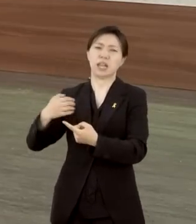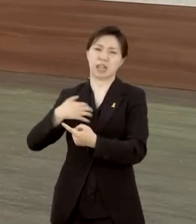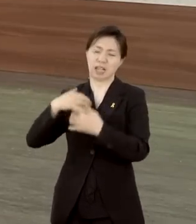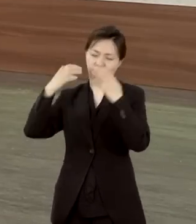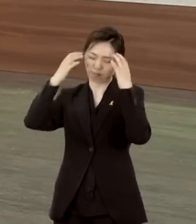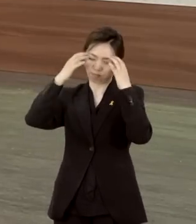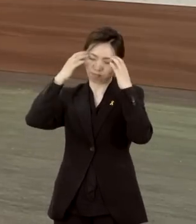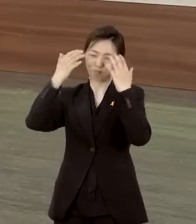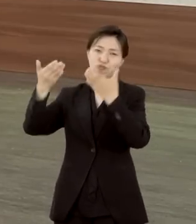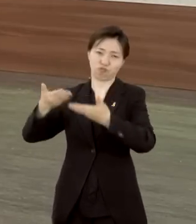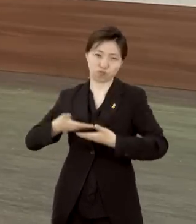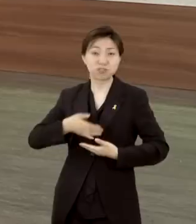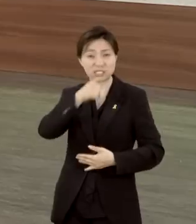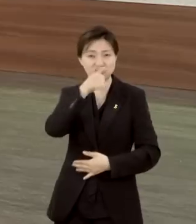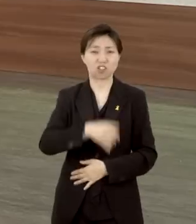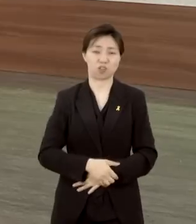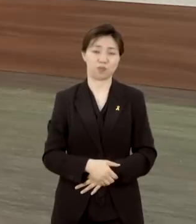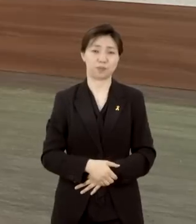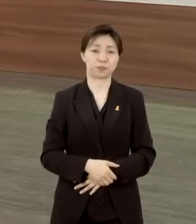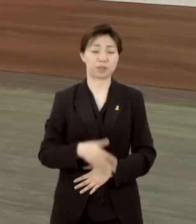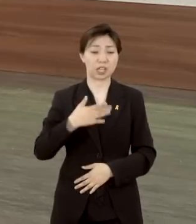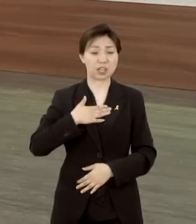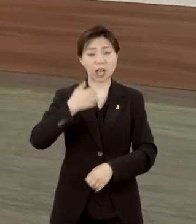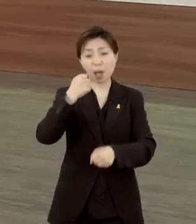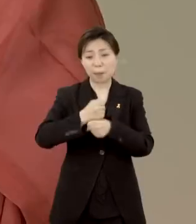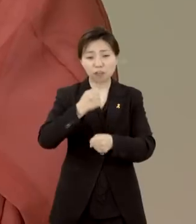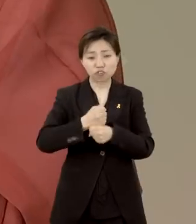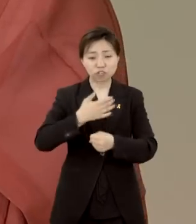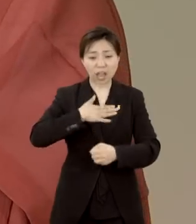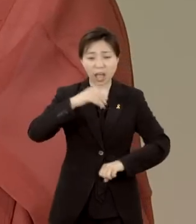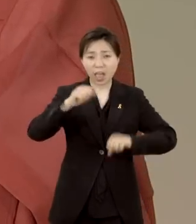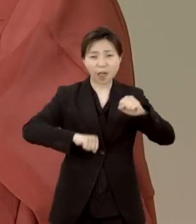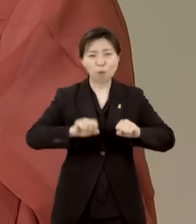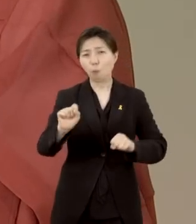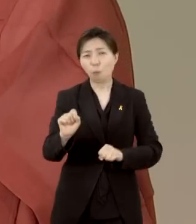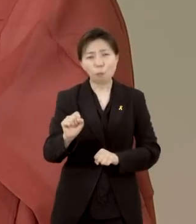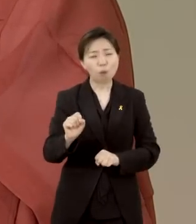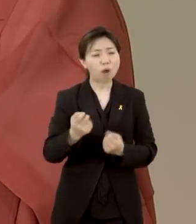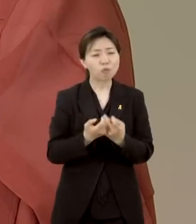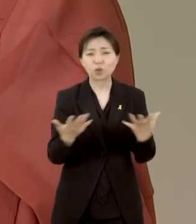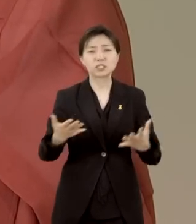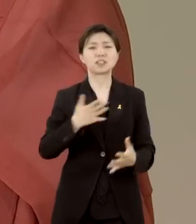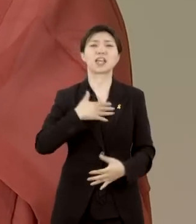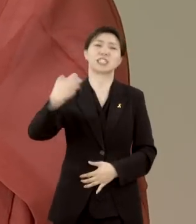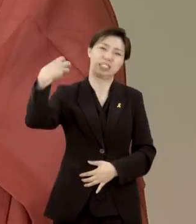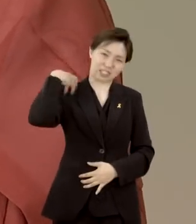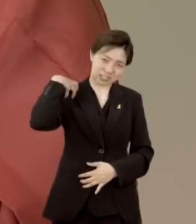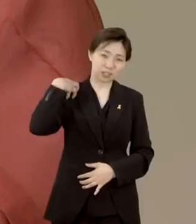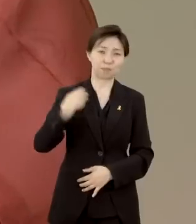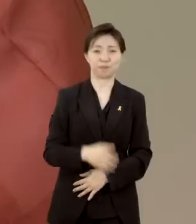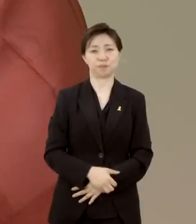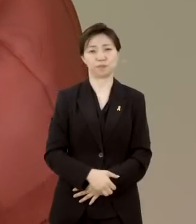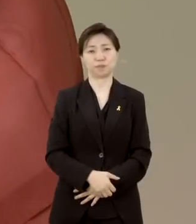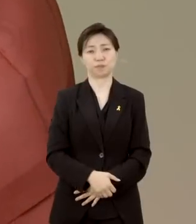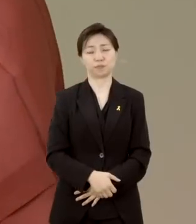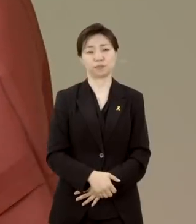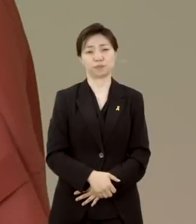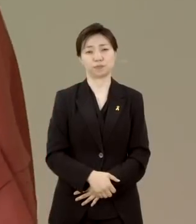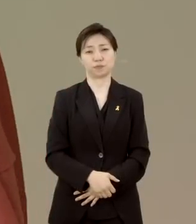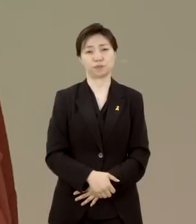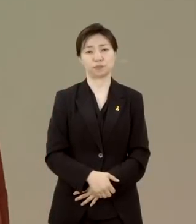거구나 내가 지은 업은 내가 받을 수밖에 없구나 스님